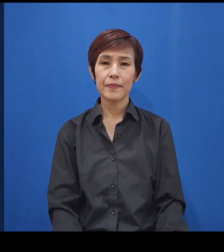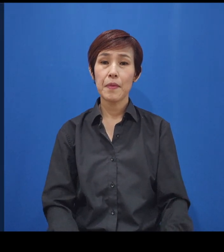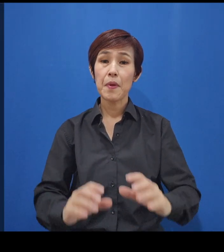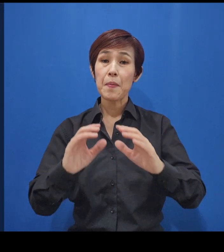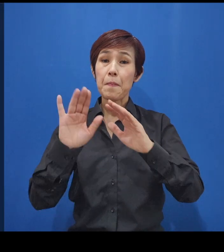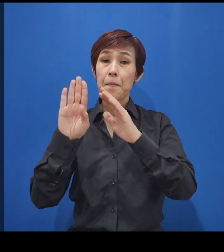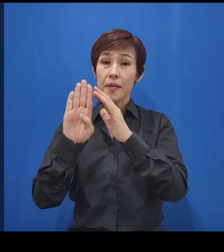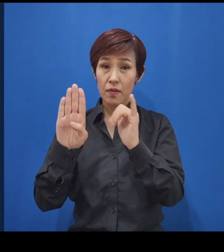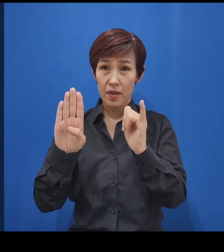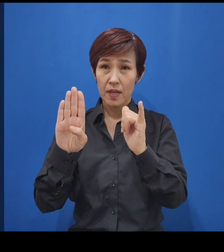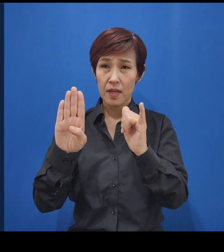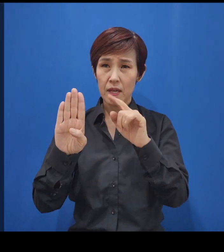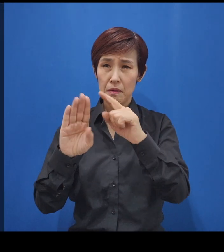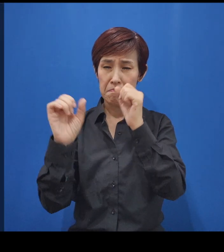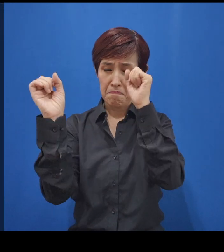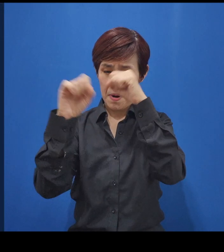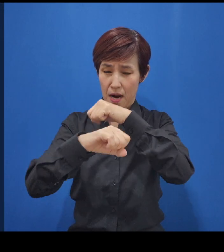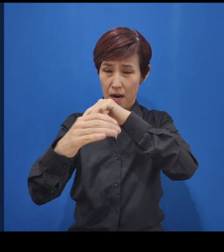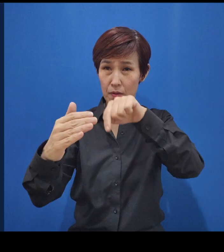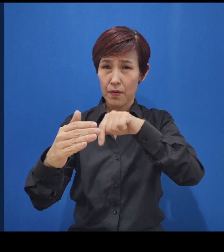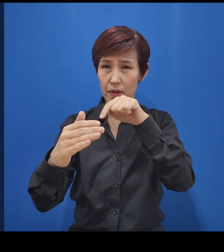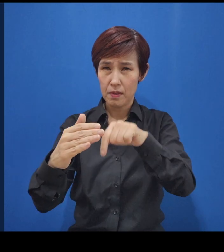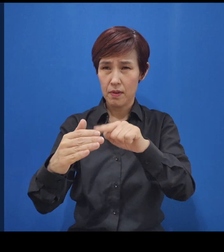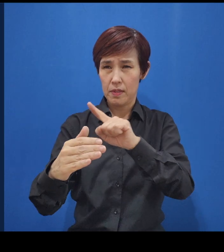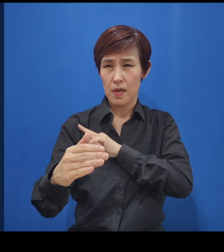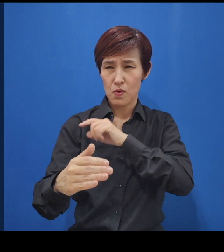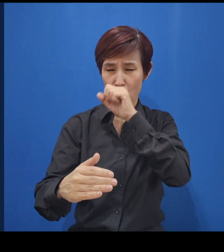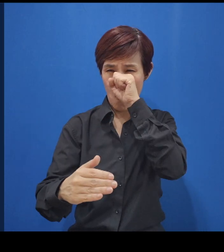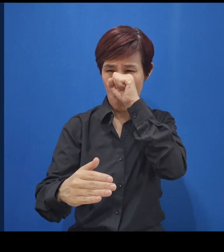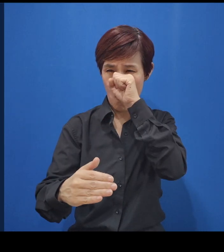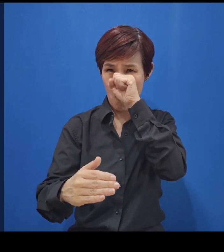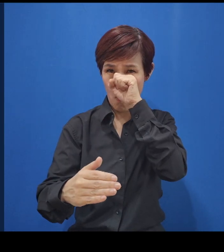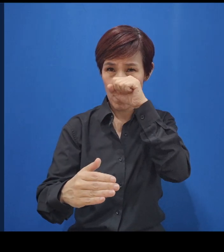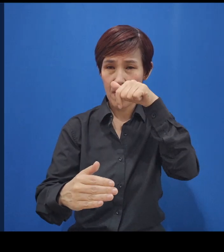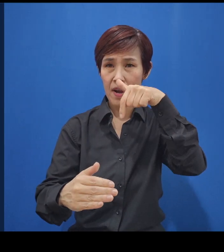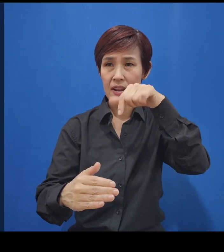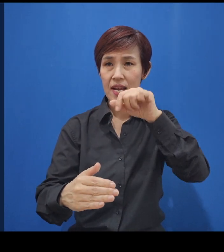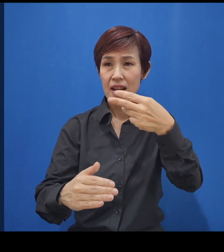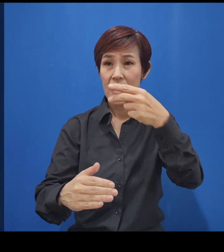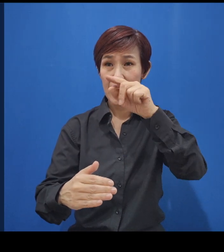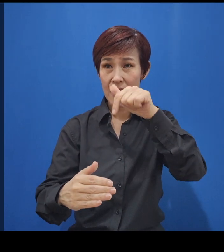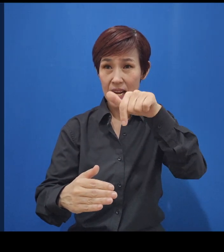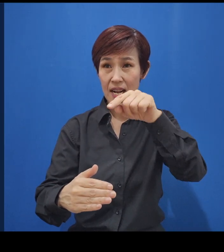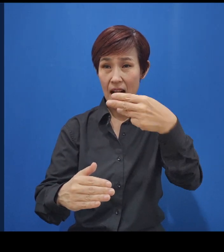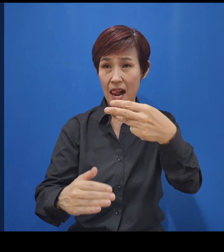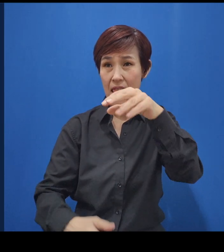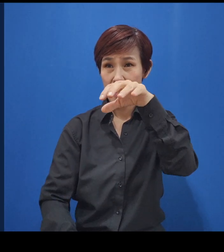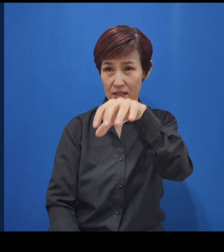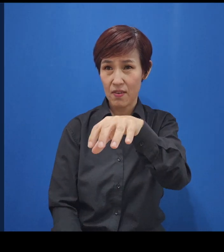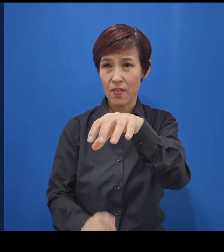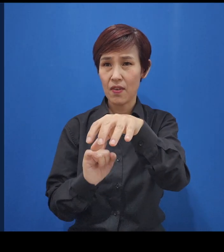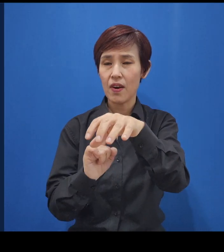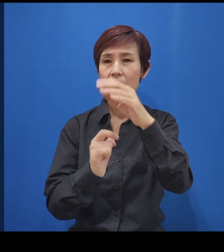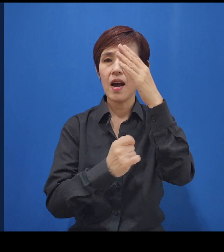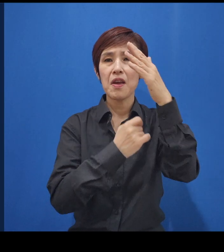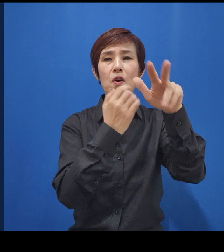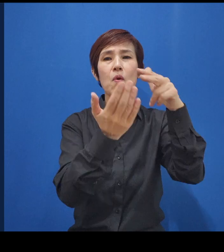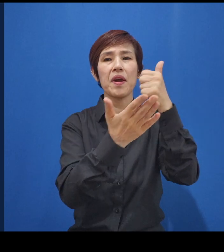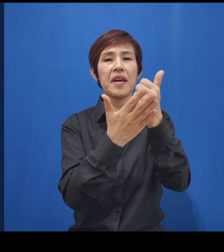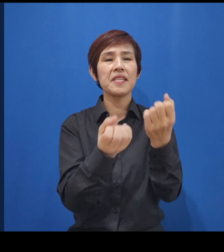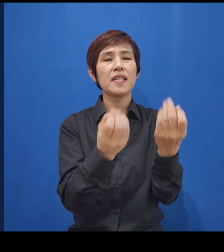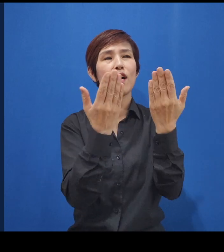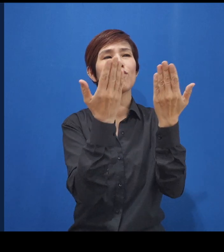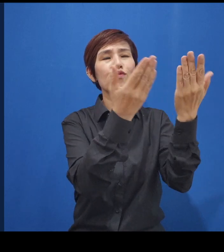다만 백성이 그 마땅히 멸할 것 중에서 가장 좋은 것으로 길갈에서 당신의 하나님 여호와께